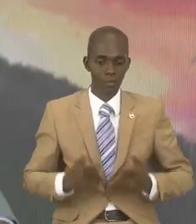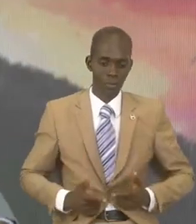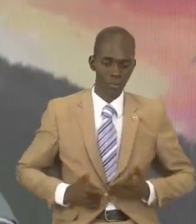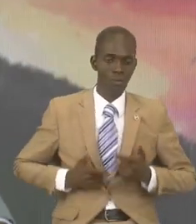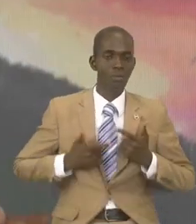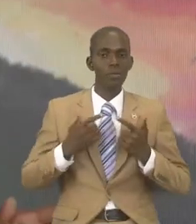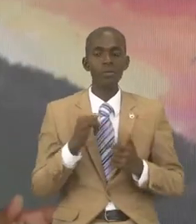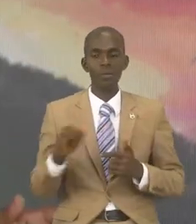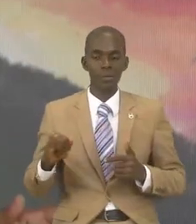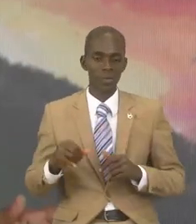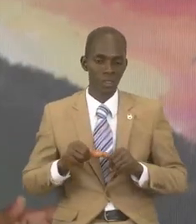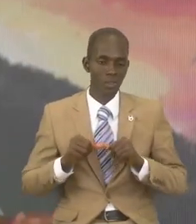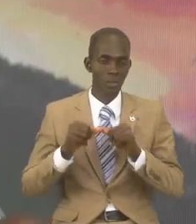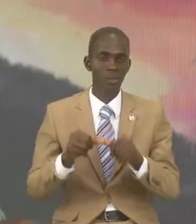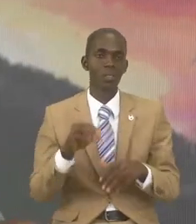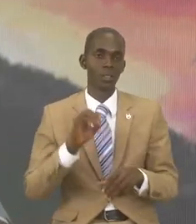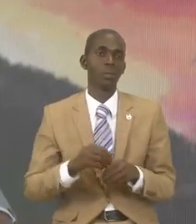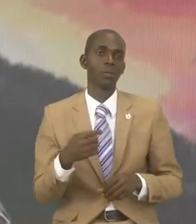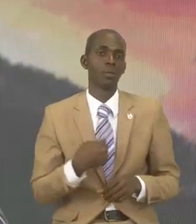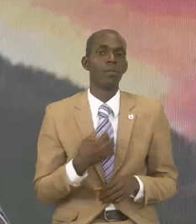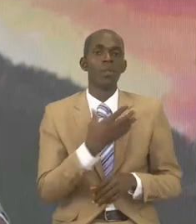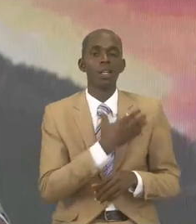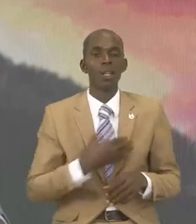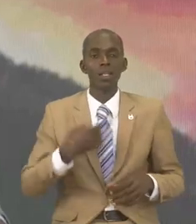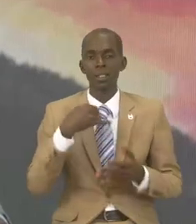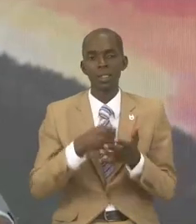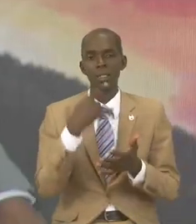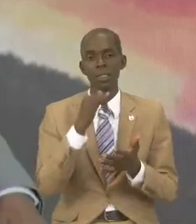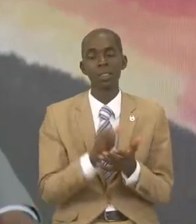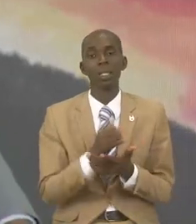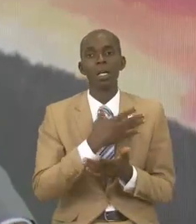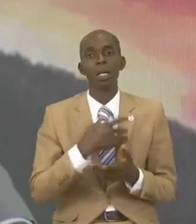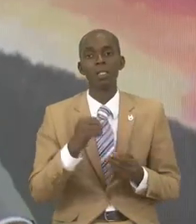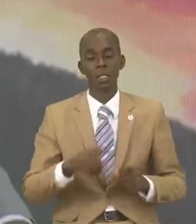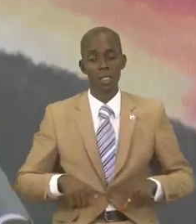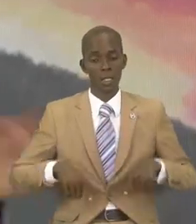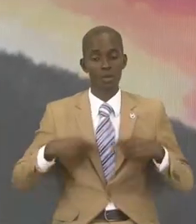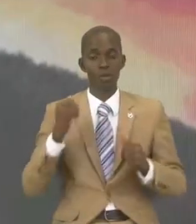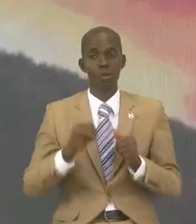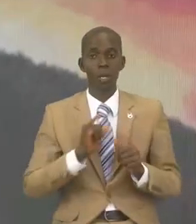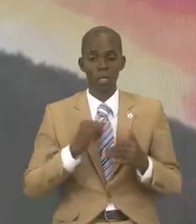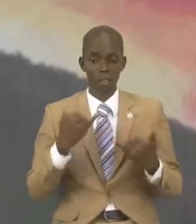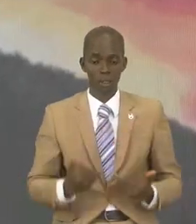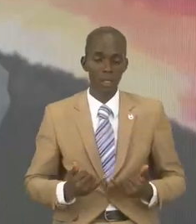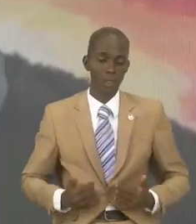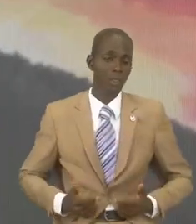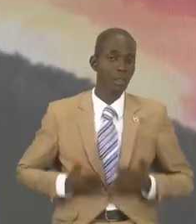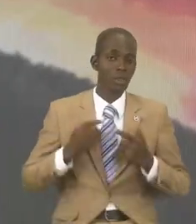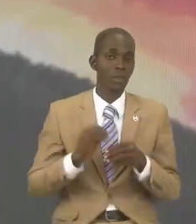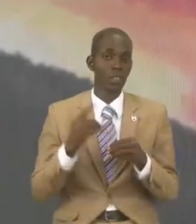vit en moi. Et dit, si je vis maintenant dans la chair,